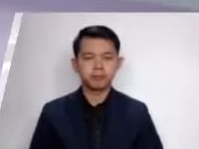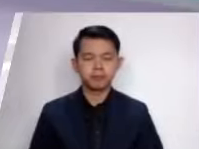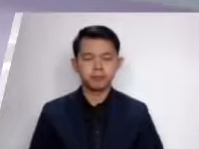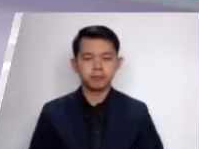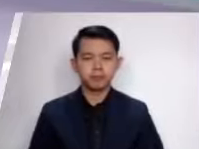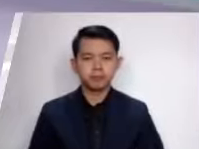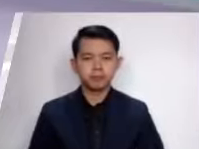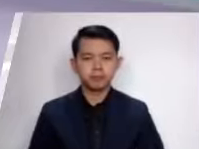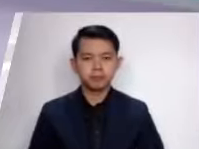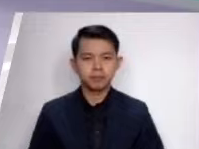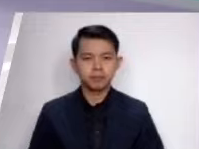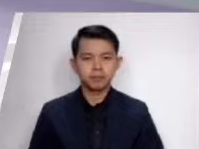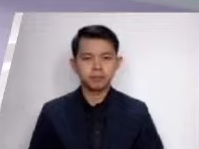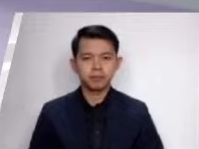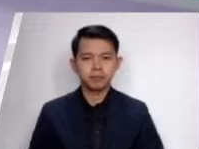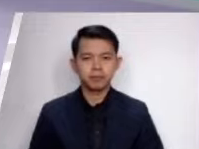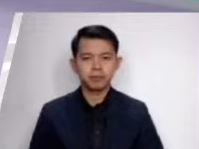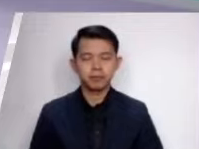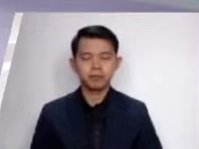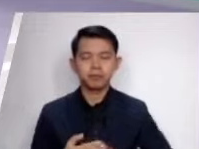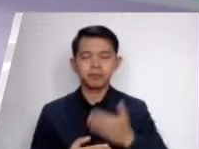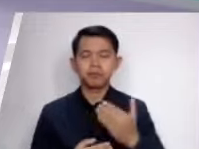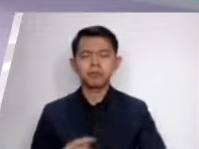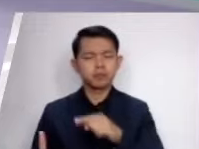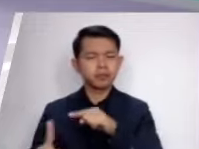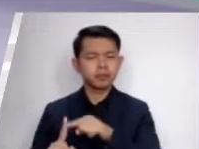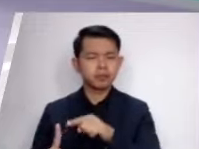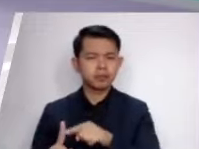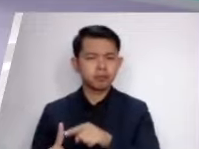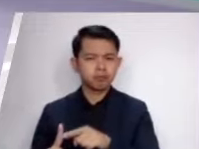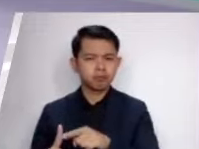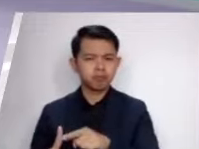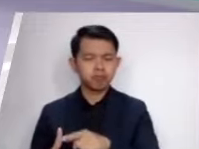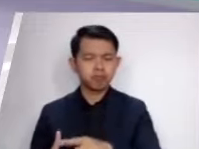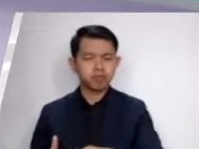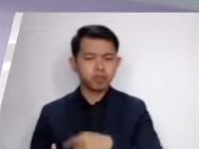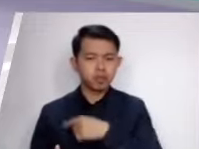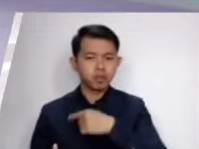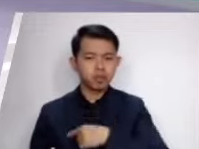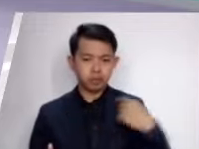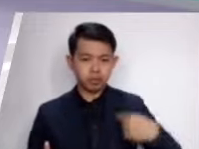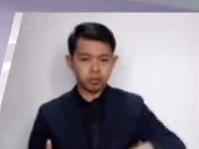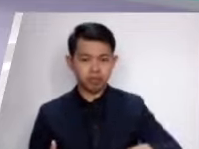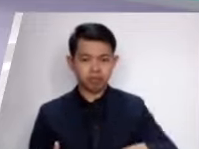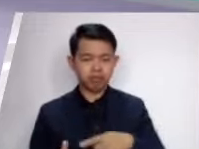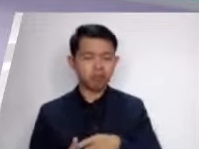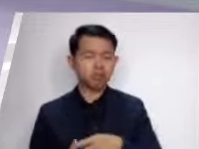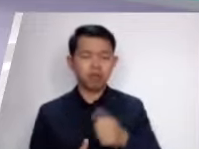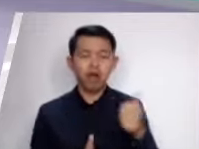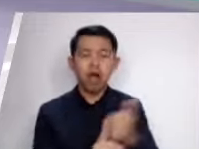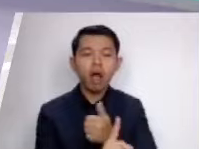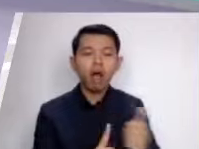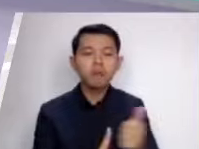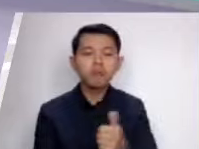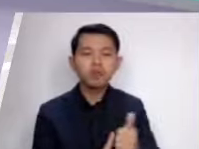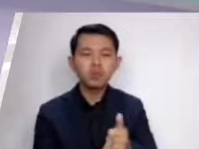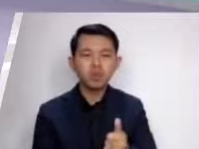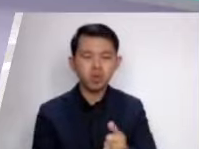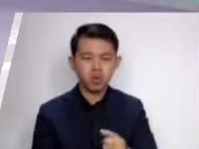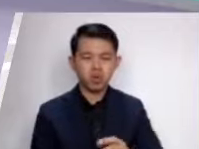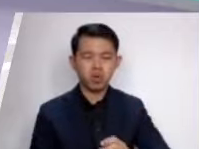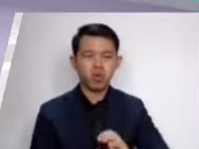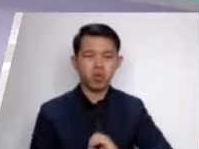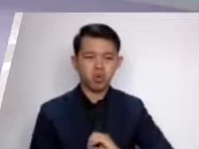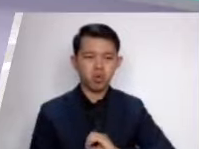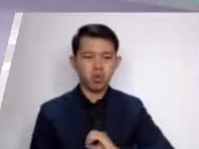umano'y nananakit sa mga kapwa niyang Chino ang naaresto ng mga otoridad sa Pampanga. Sa kabila naman ng sunod-sunod na issue tungkol sa mga